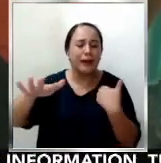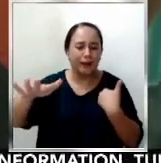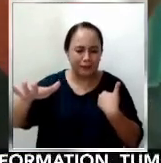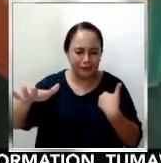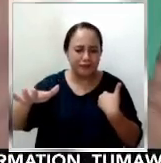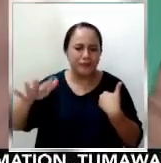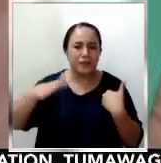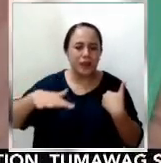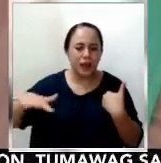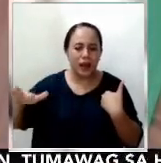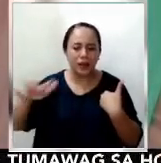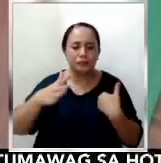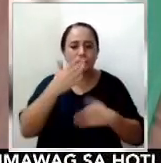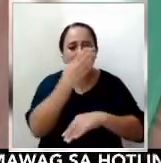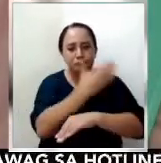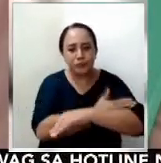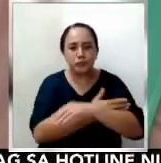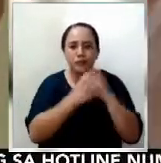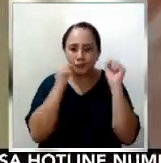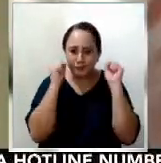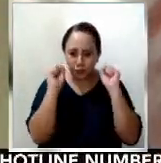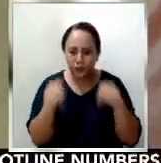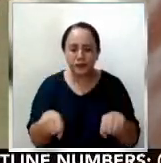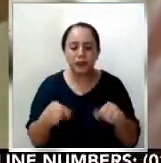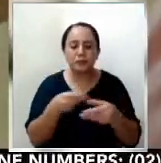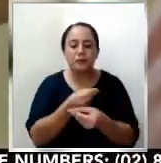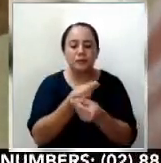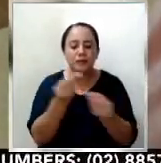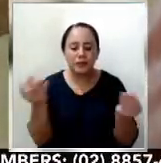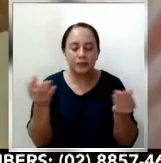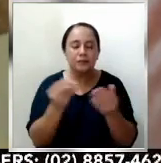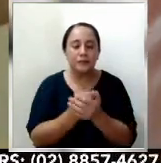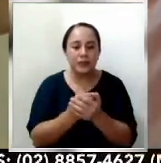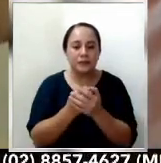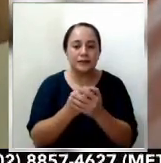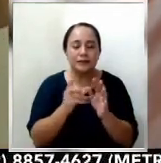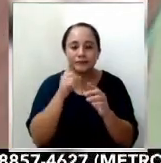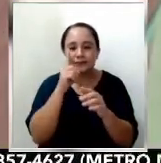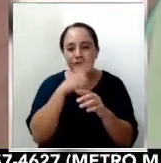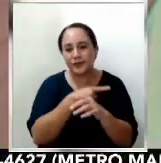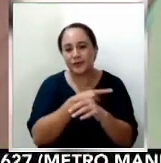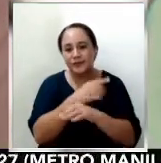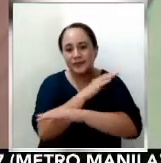amputee na pwede natin mabigyan ng prosthetic arms.